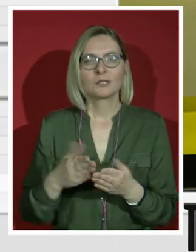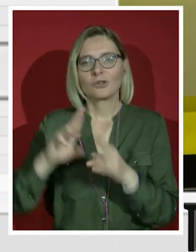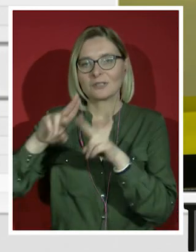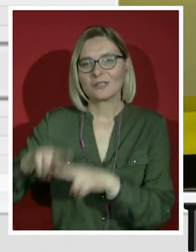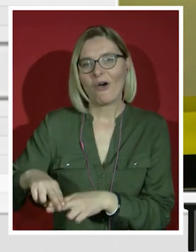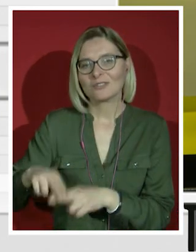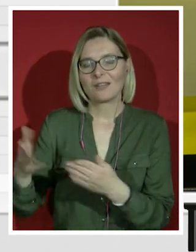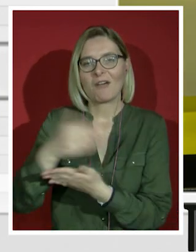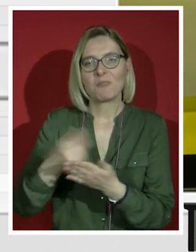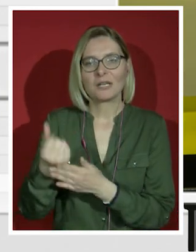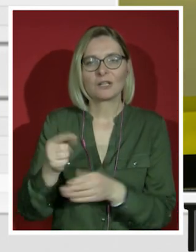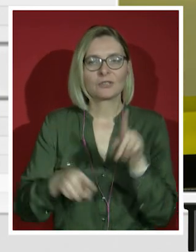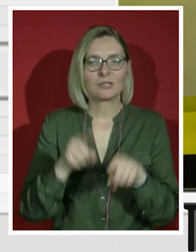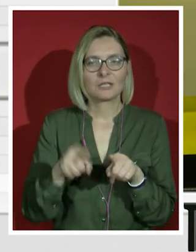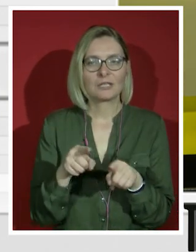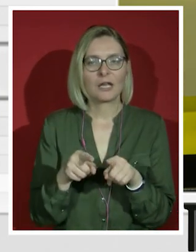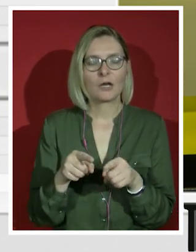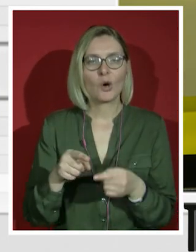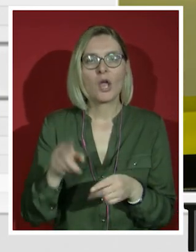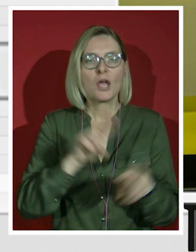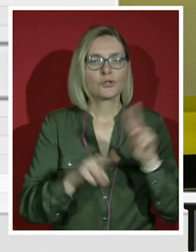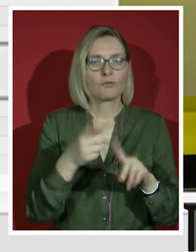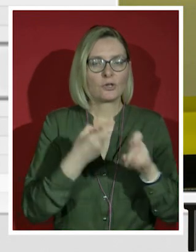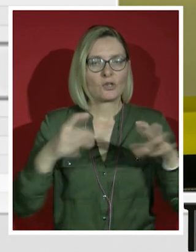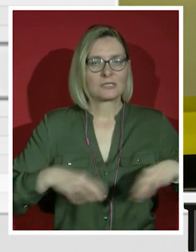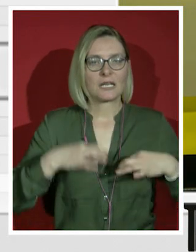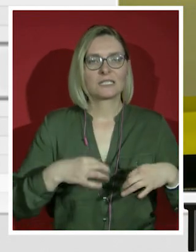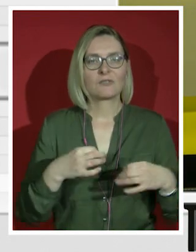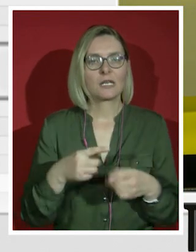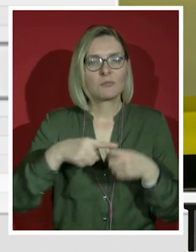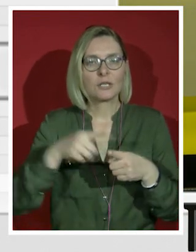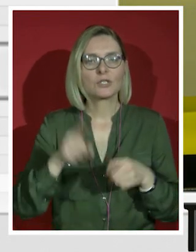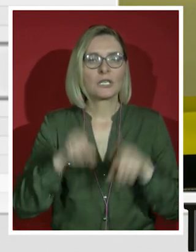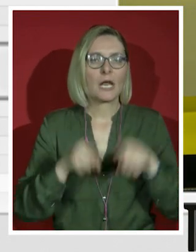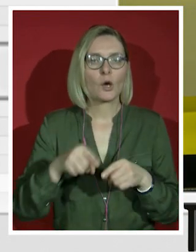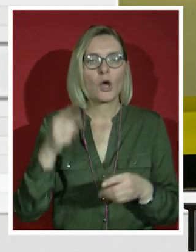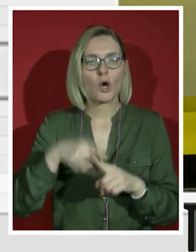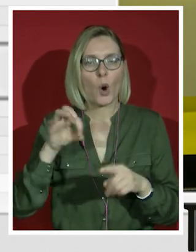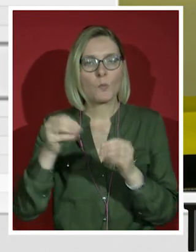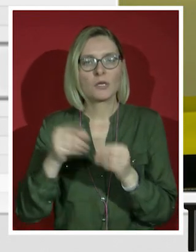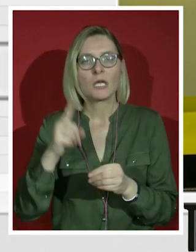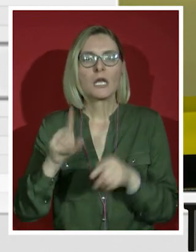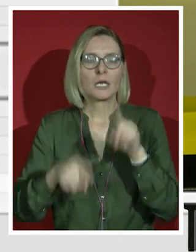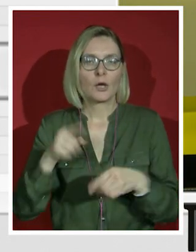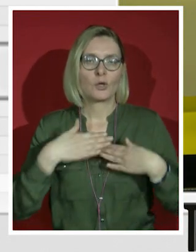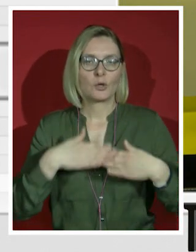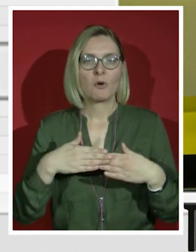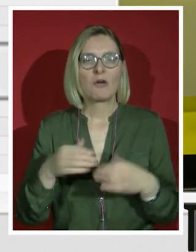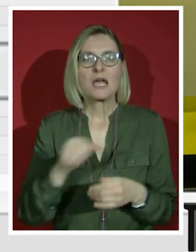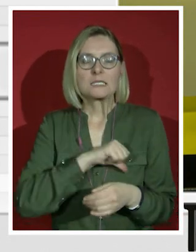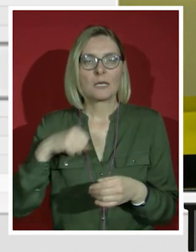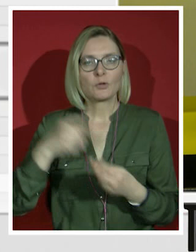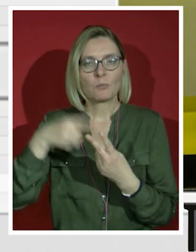факт. Некои пчеларат од здравствени причини, некои од хоби, некои од љубов за менеджмент, бидејќи самото пчеларство е